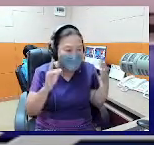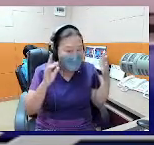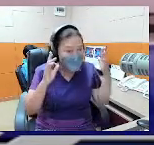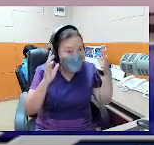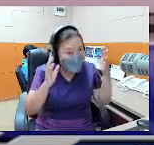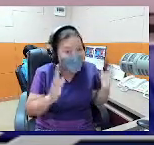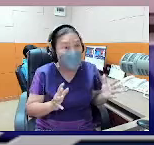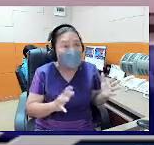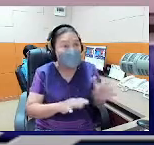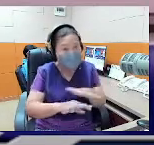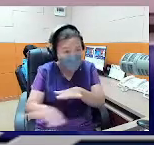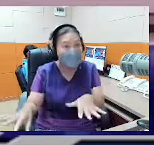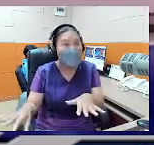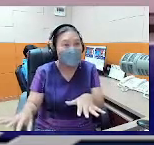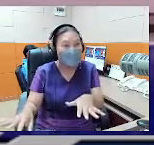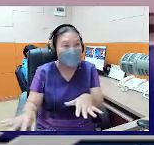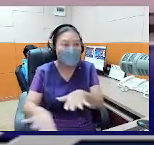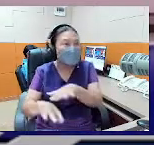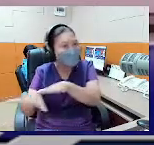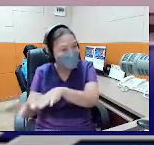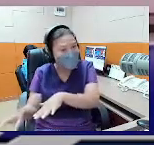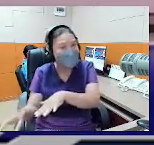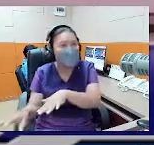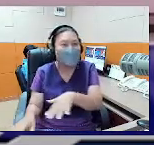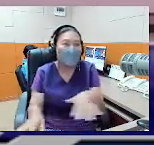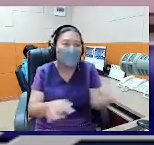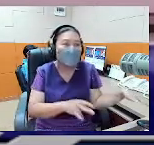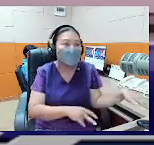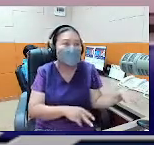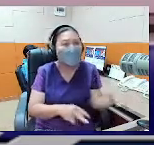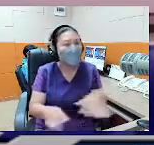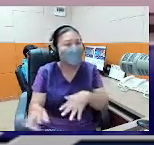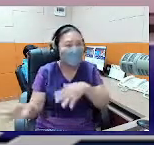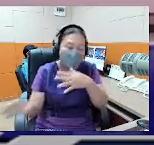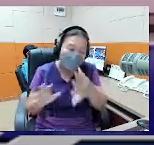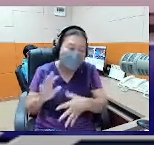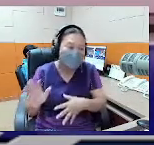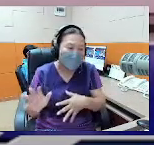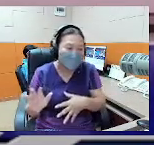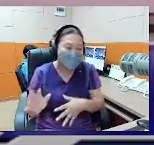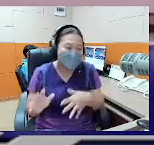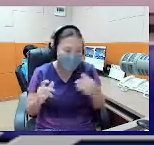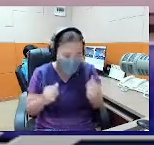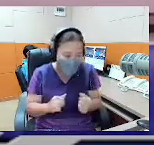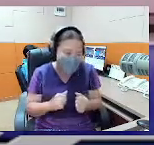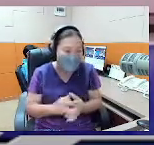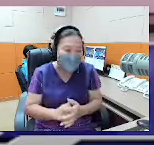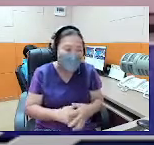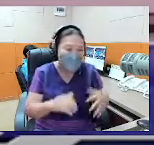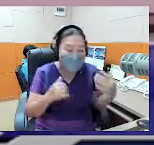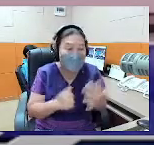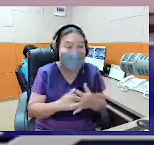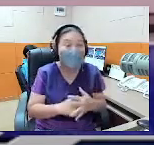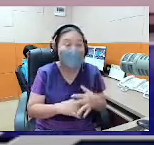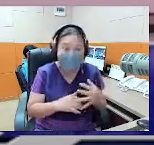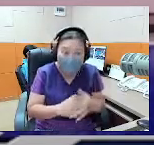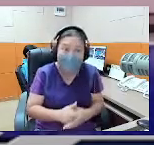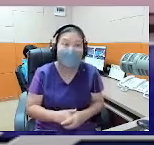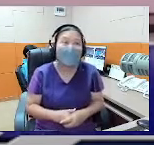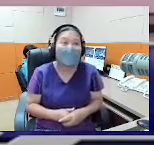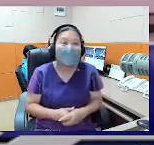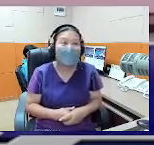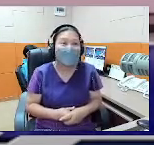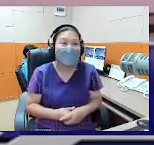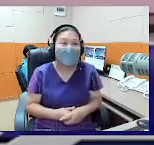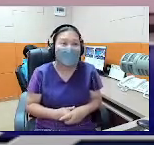ก็จบม.6 หรือเทียบเท่าจะจบจากกศน.ก็ได้ปวช.ปวส.หรืออะไรก็ตามถ้าสนใจก็เข้ามาเป็นรอบโ